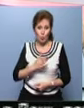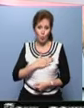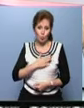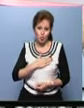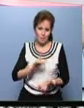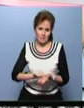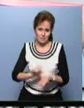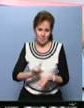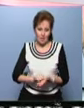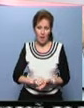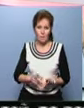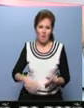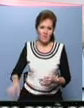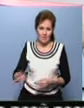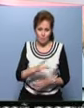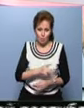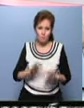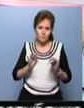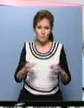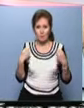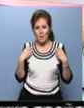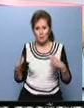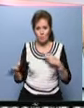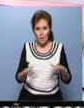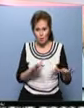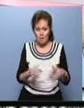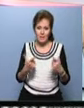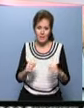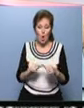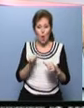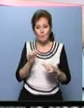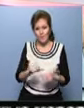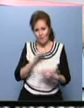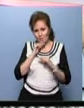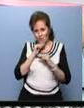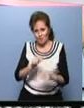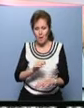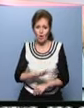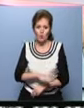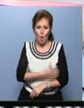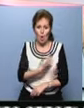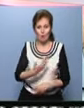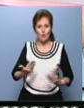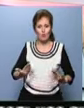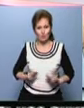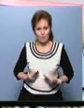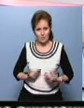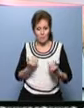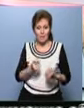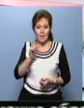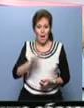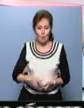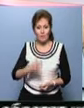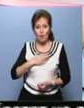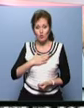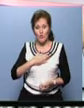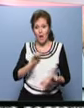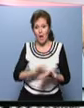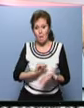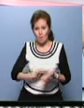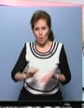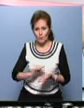всей республике пройдут праздничные мероприятия, где отдельное внимание обратят на долгожителей. Героиня нашего следующего репортажа свой